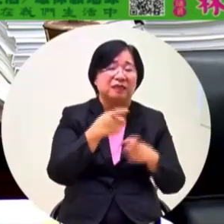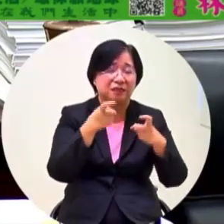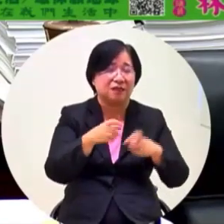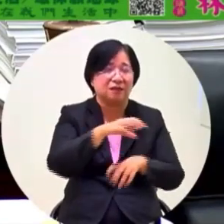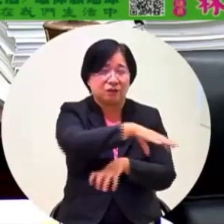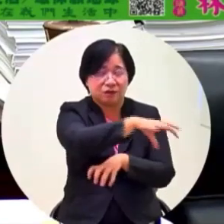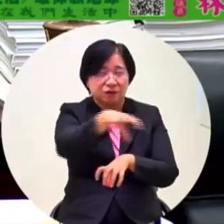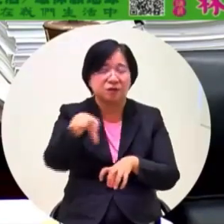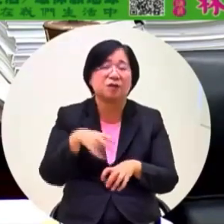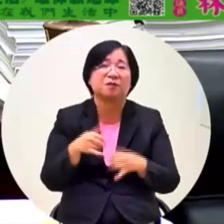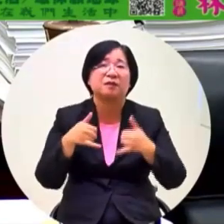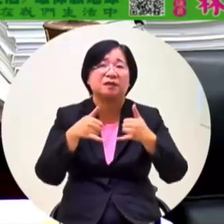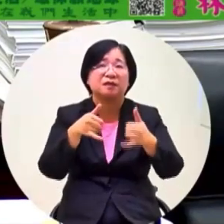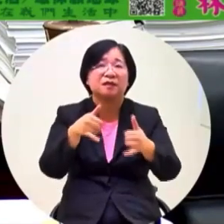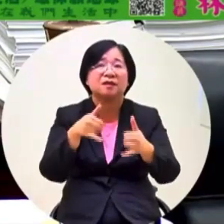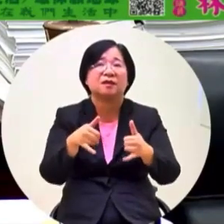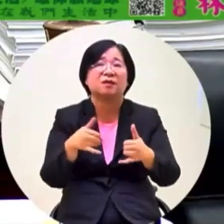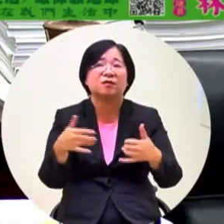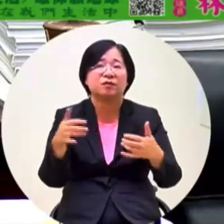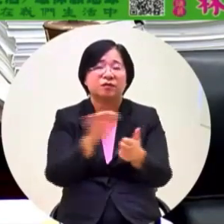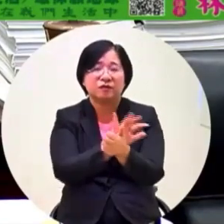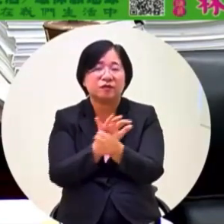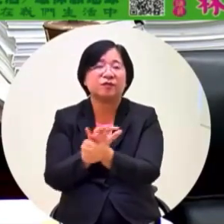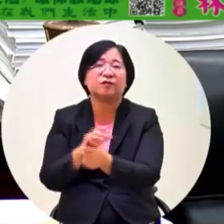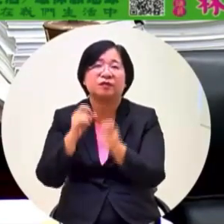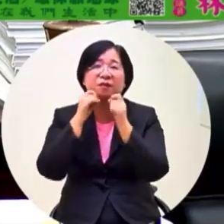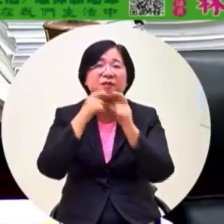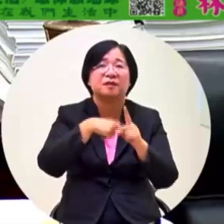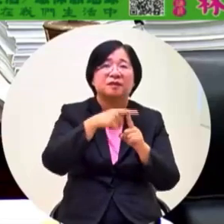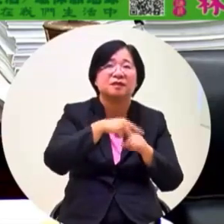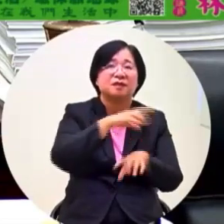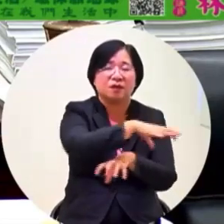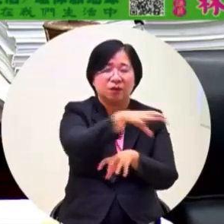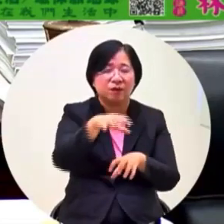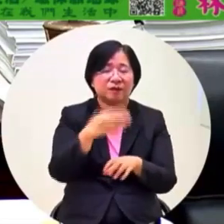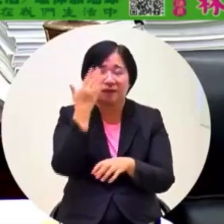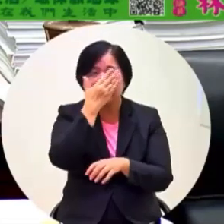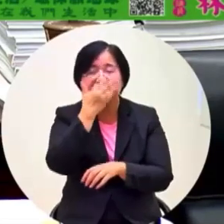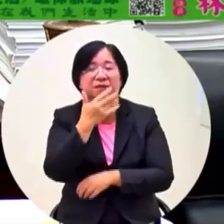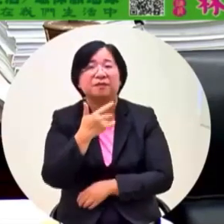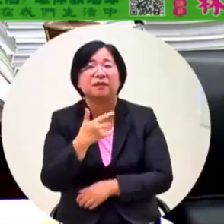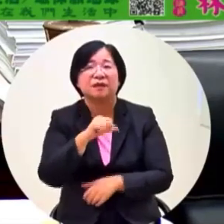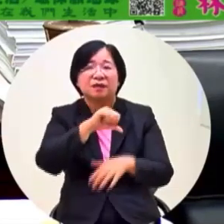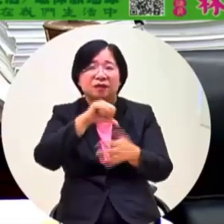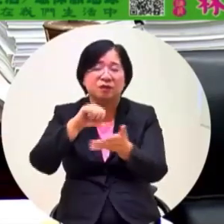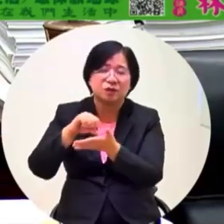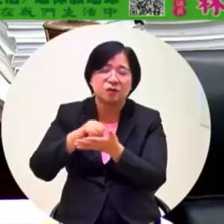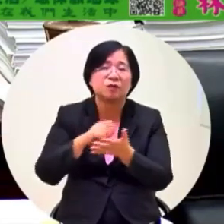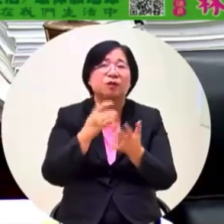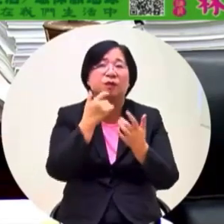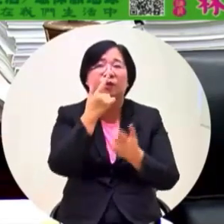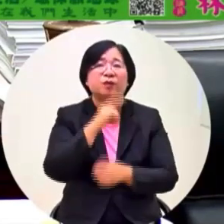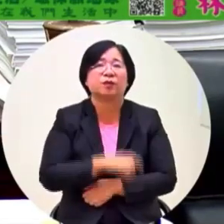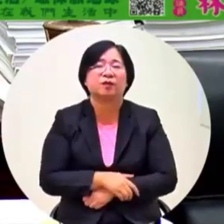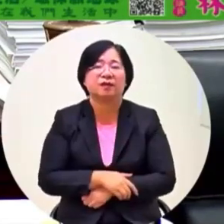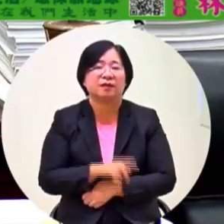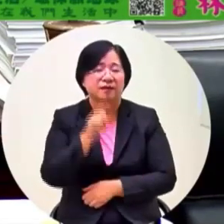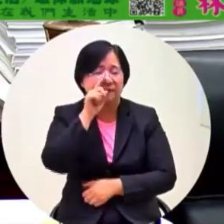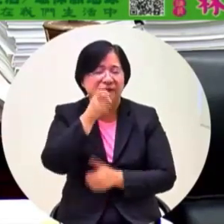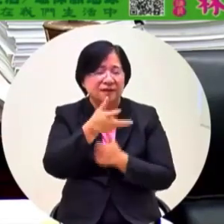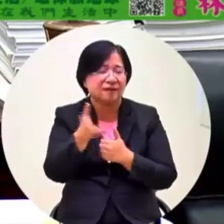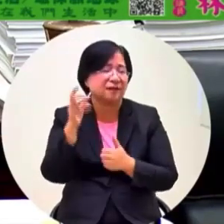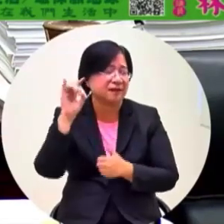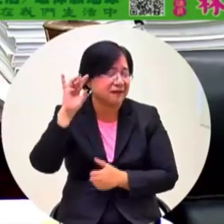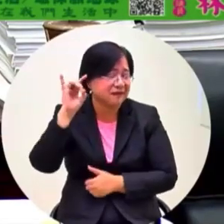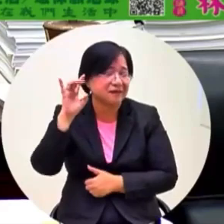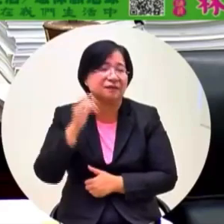境绿美化、噪音空气品质、噪音空气污染防治。这个就是我们港务